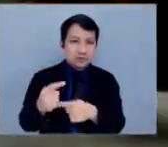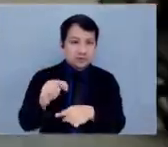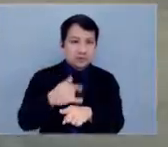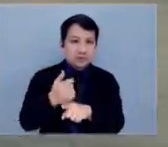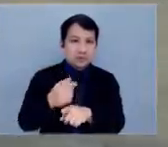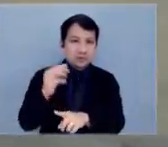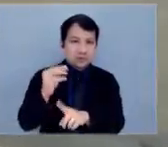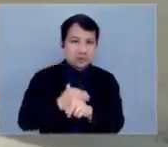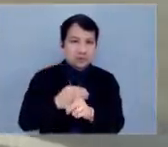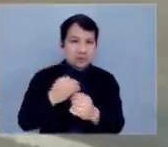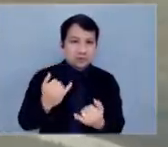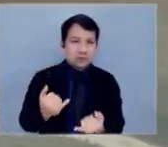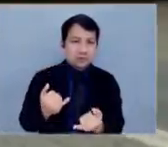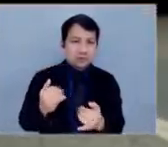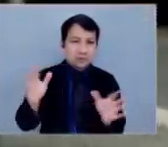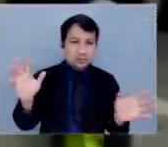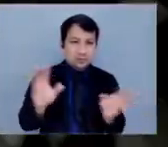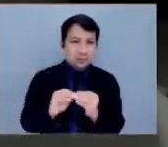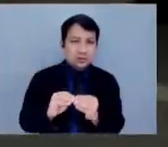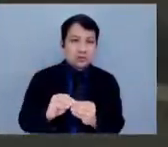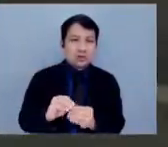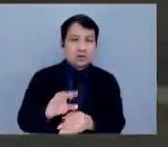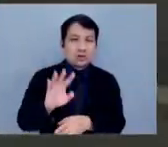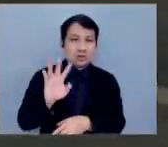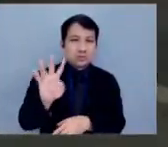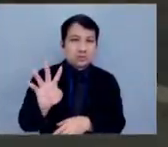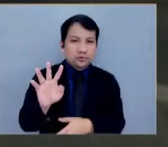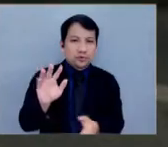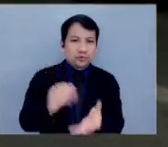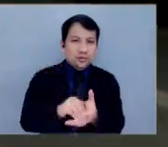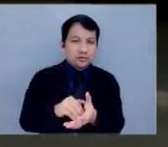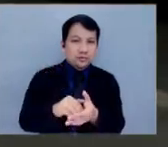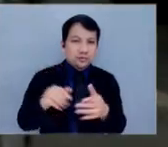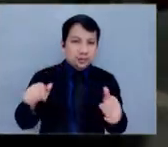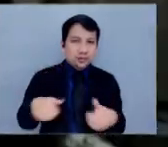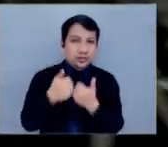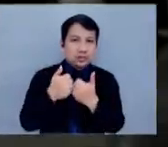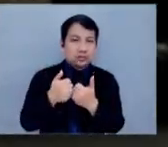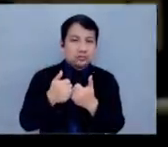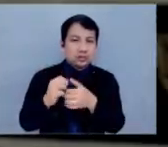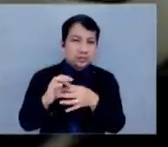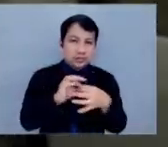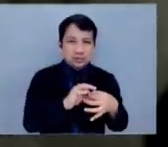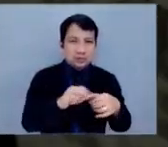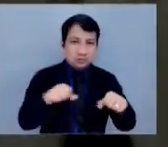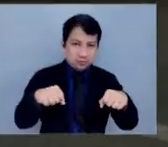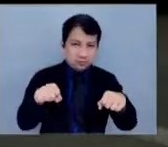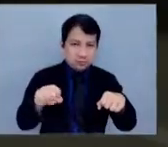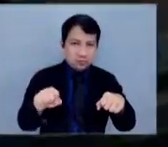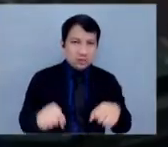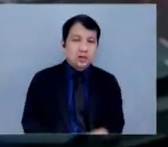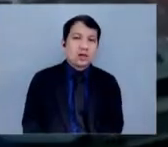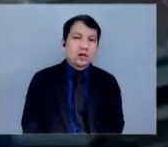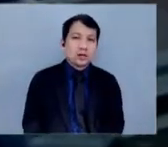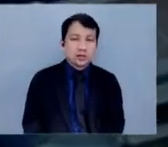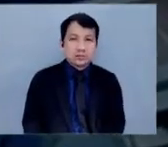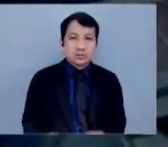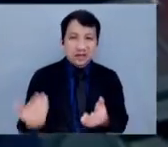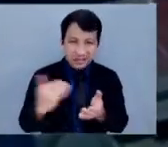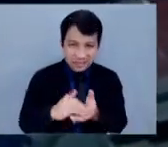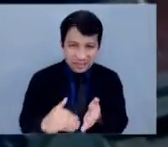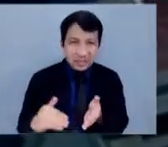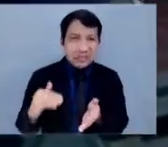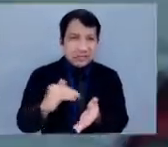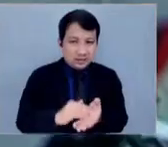taon, umabot na sa higit 4,000 ang mga aksidenteng kinasangkutan ng mga motorsiklo. Paulit-ulit na paalala